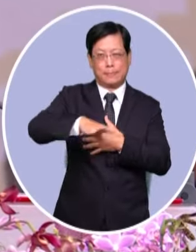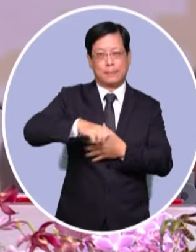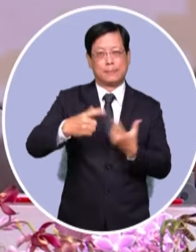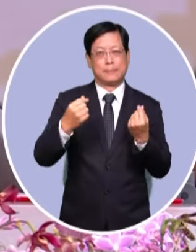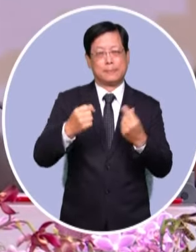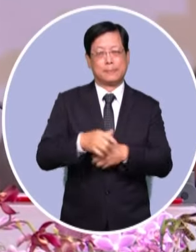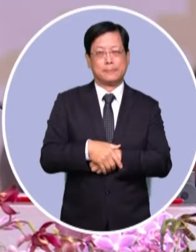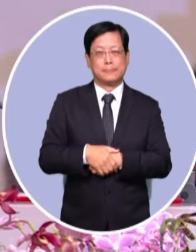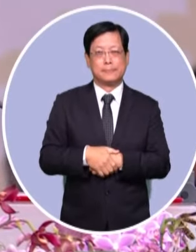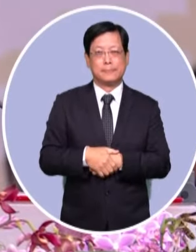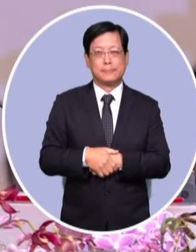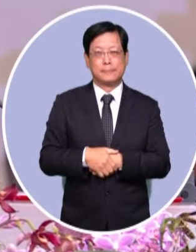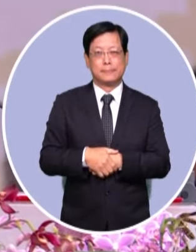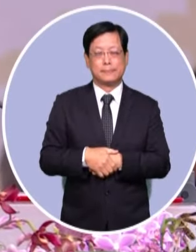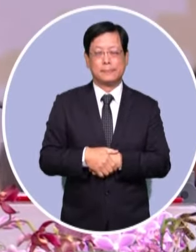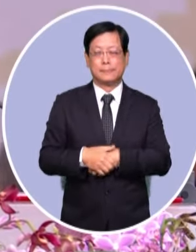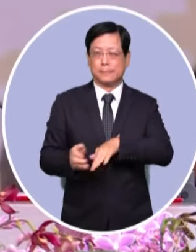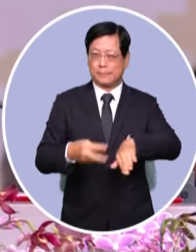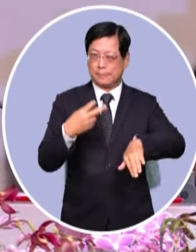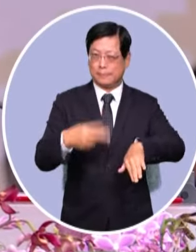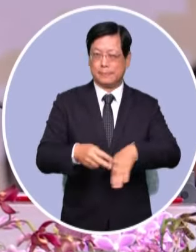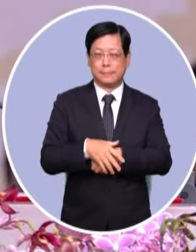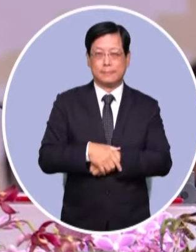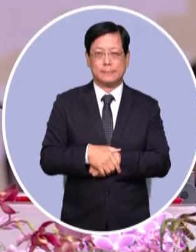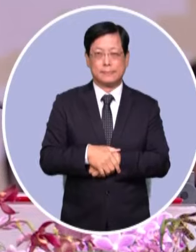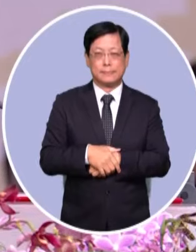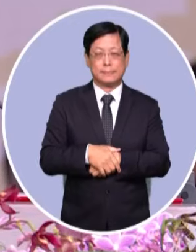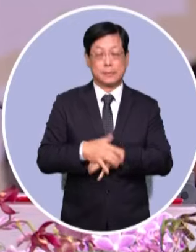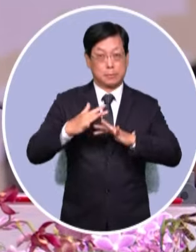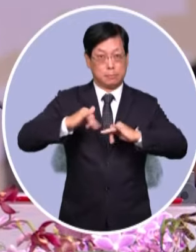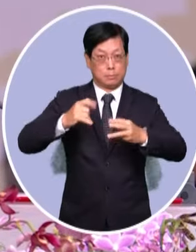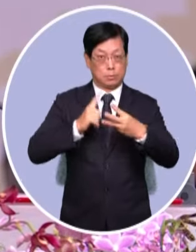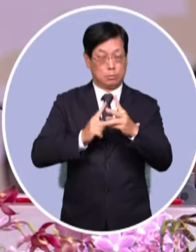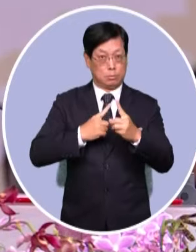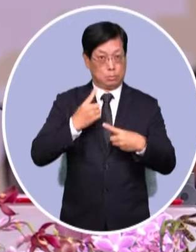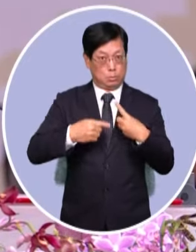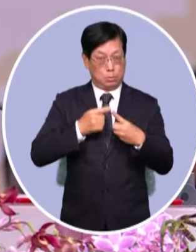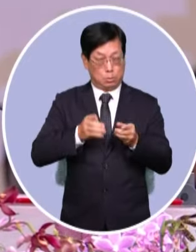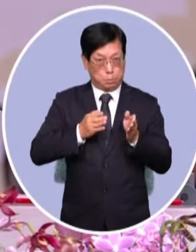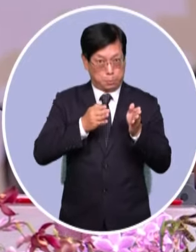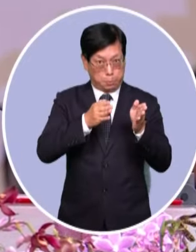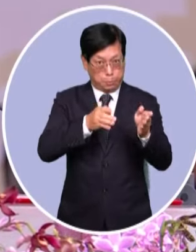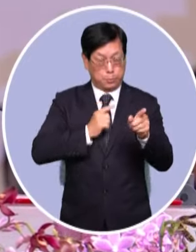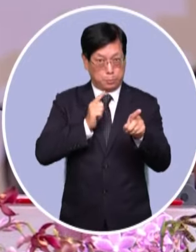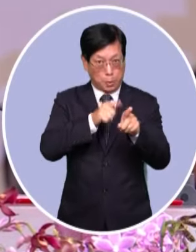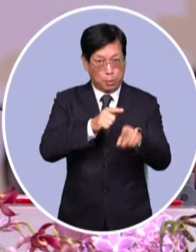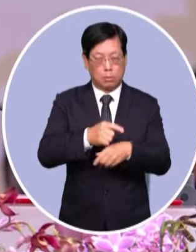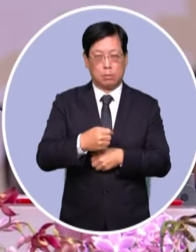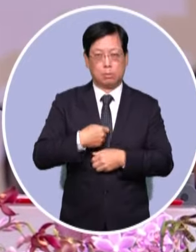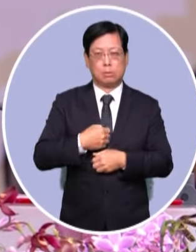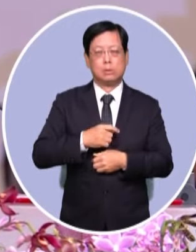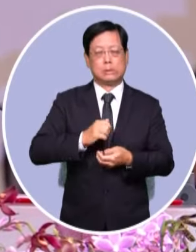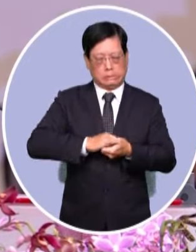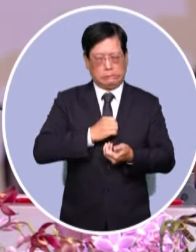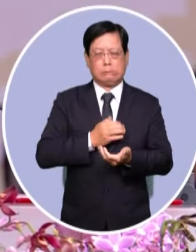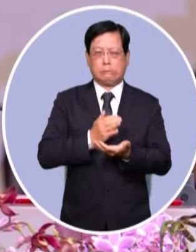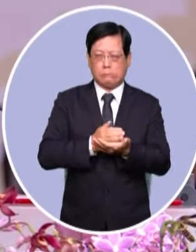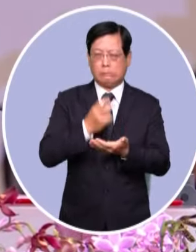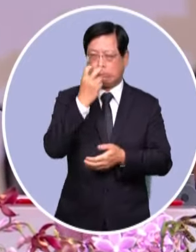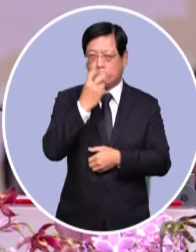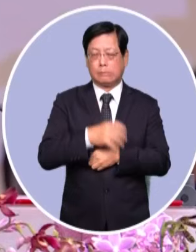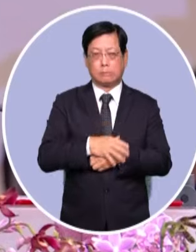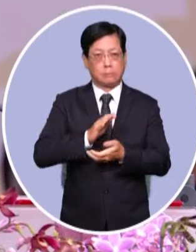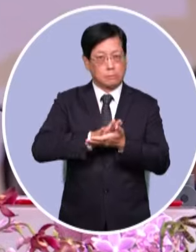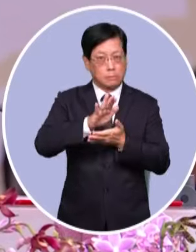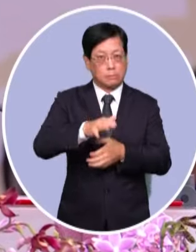胞。另外，在民主自由的道路上，我们不能停下脚步。未